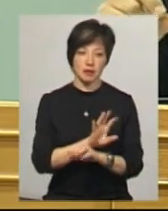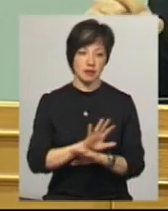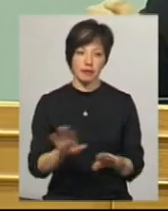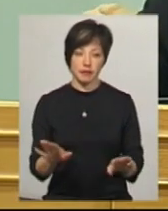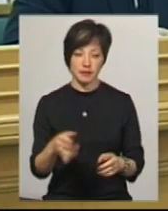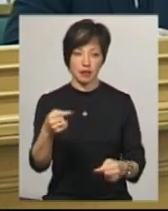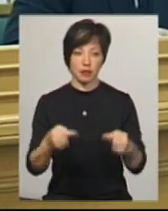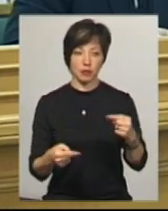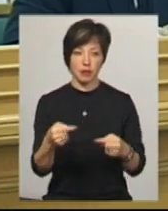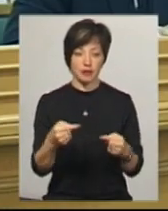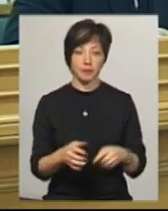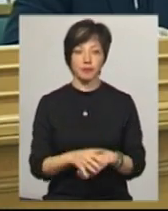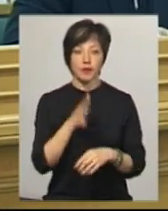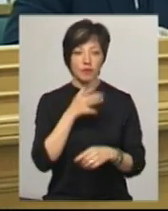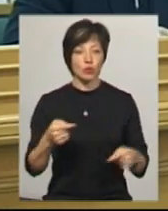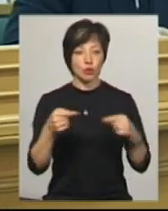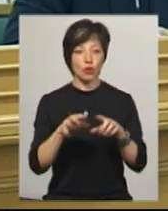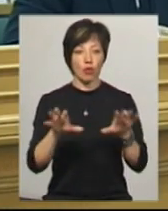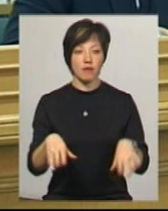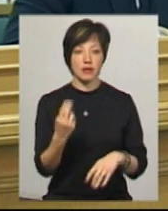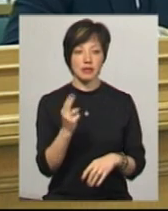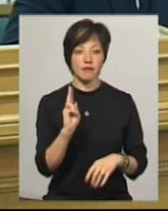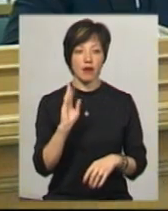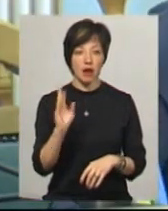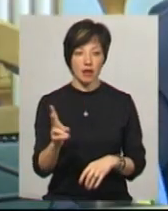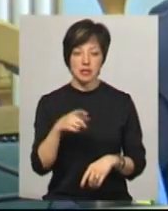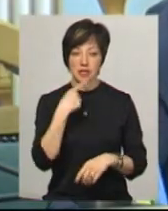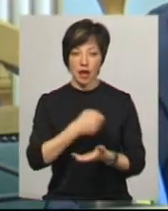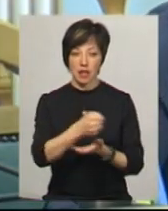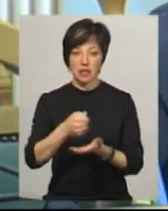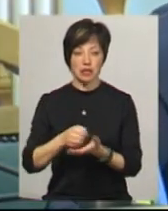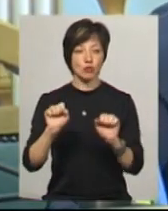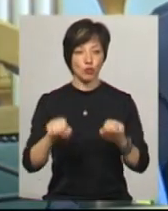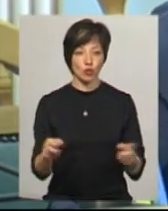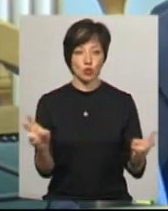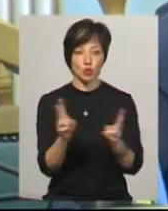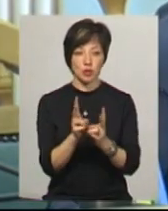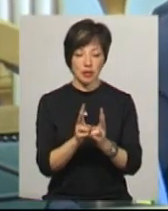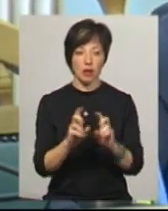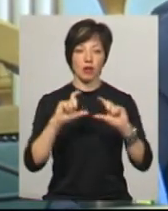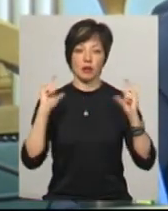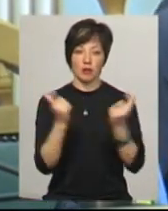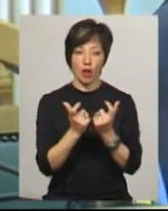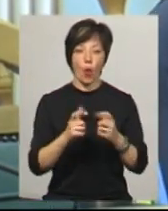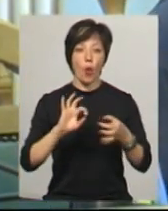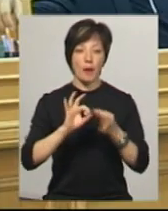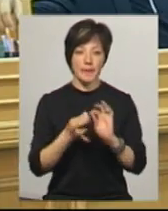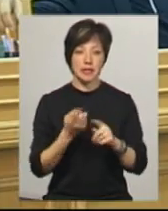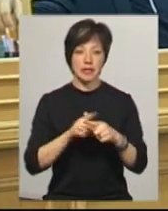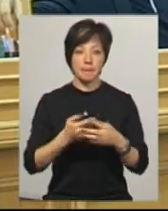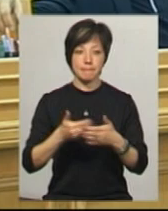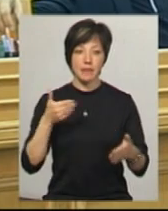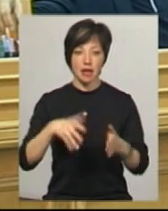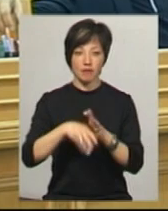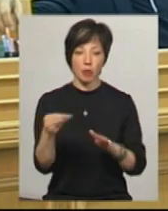з'явився на дебати. Водночас голова ЦВК Тетяна Сліпачук сказала, кандидати можуть зустрітися і в НСК Олімпійській, тоді це буде